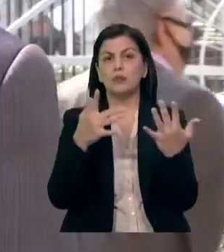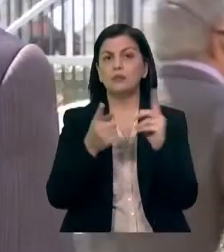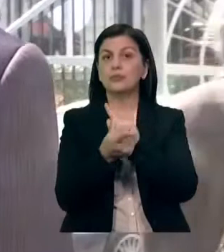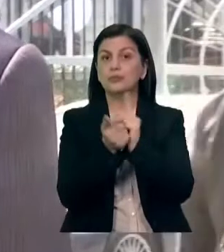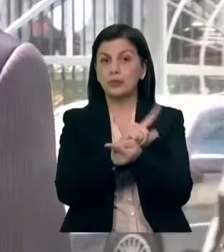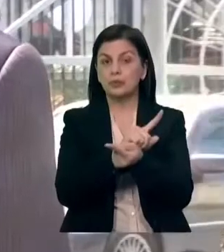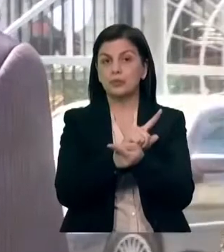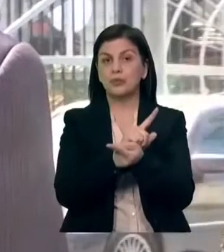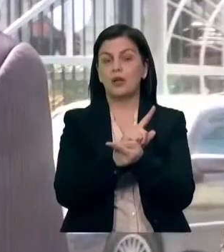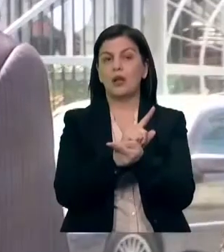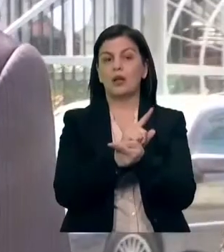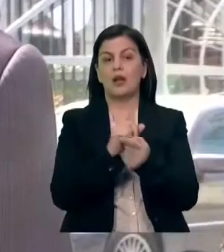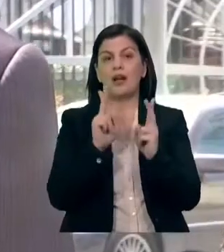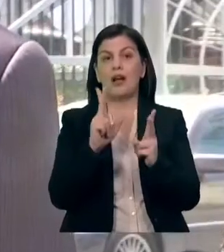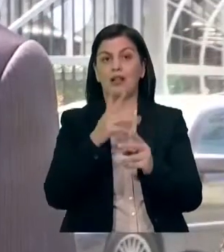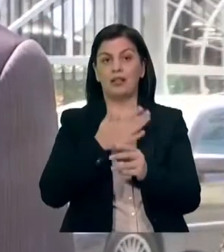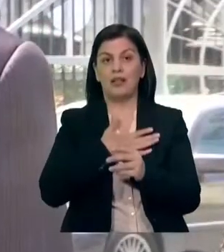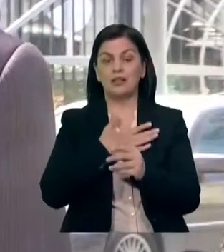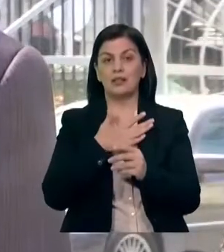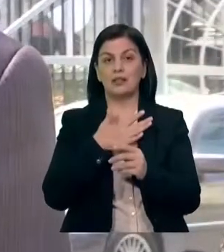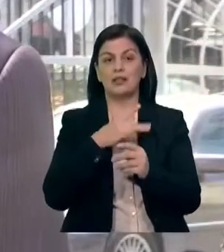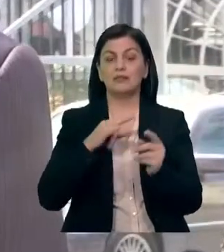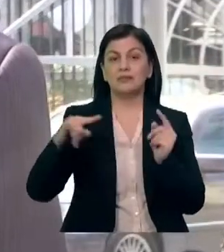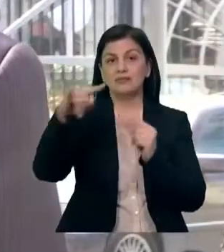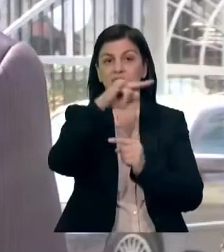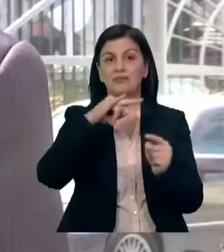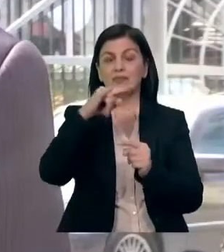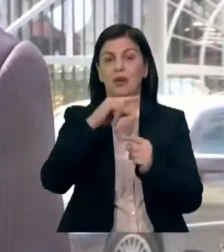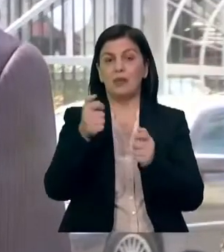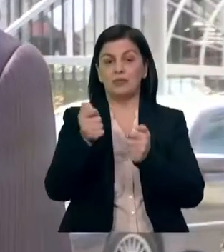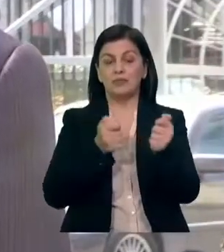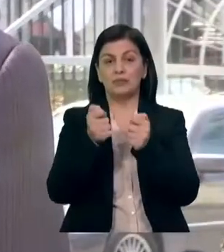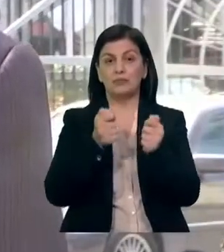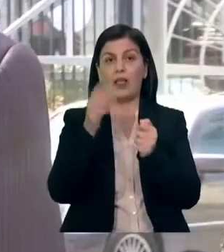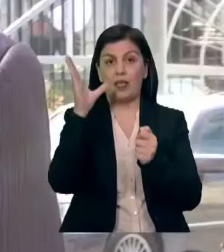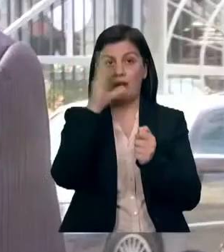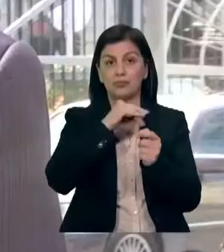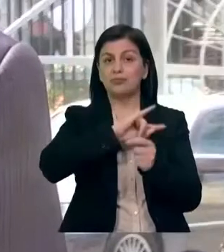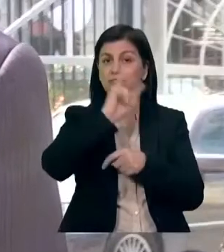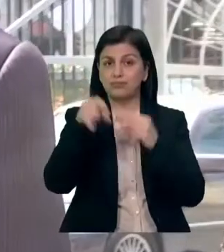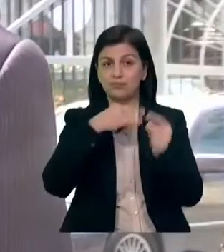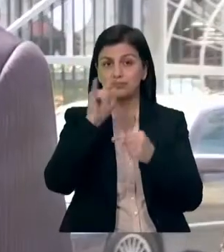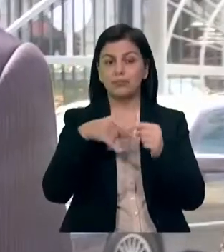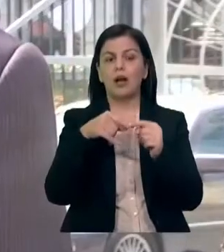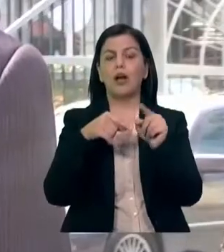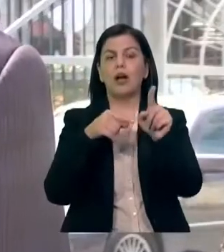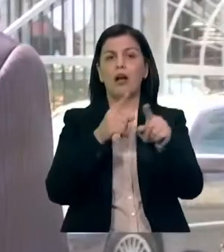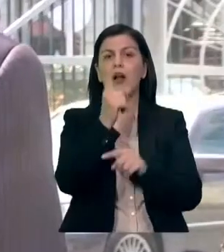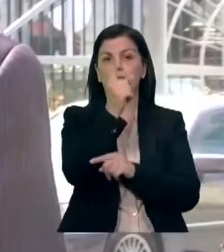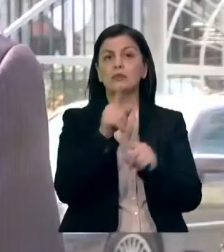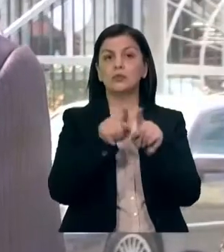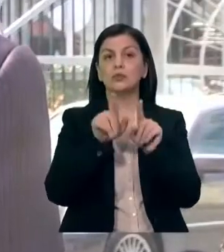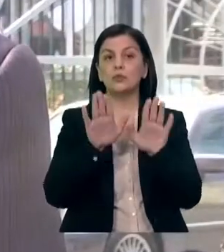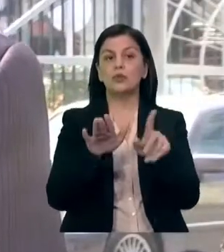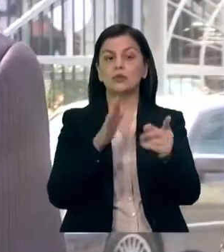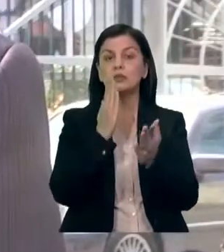gördüyümüz qırıcılar necə havada manevr edirsə, ballistik raketdə eyni manevrlər edə bilir. Yəni, onun hədəfdə